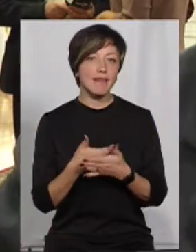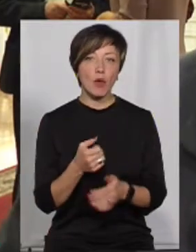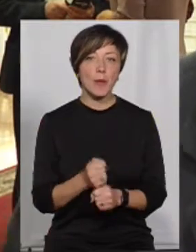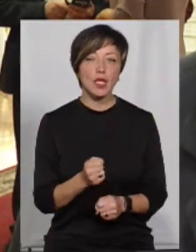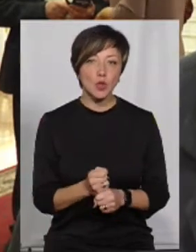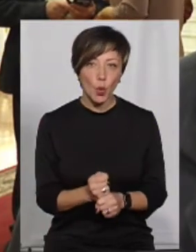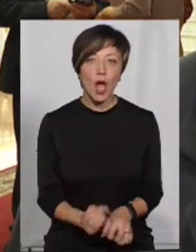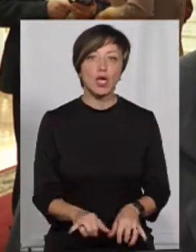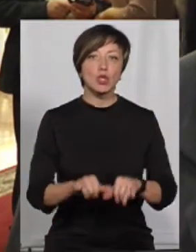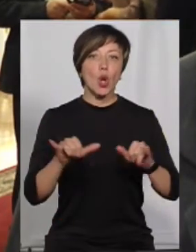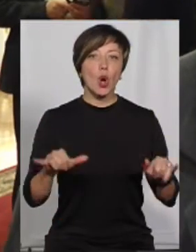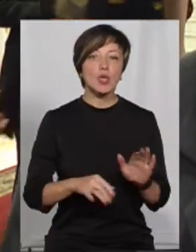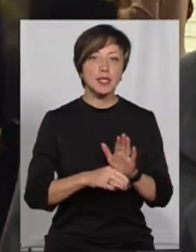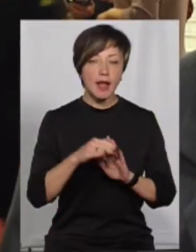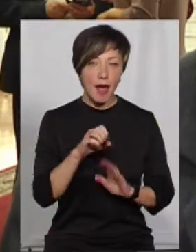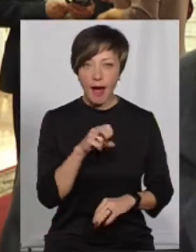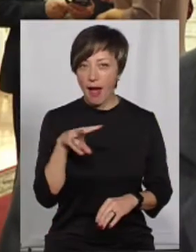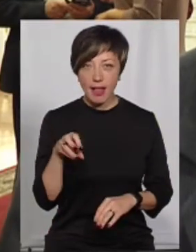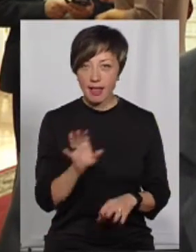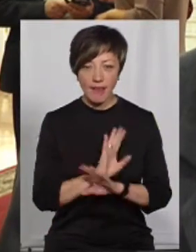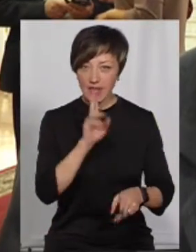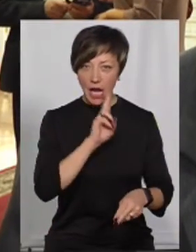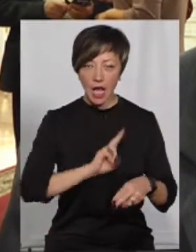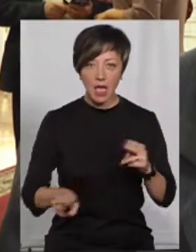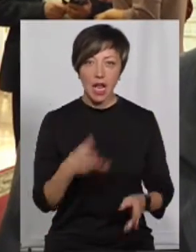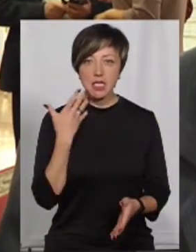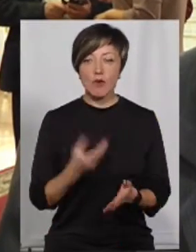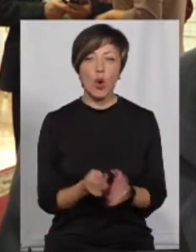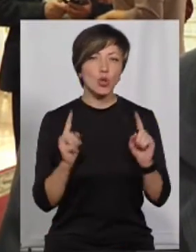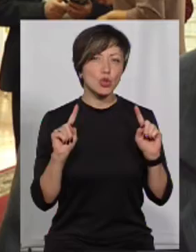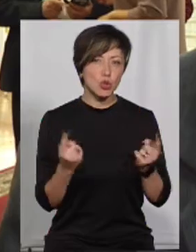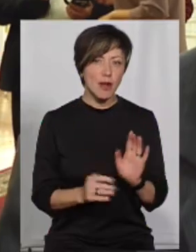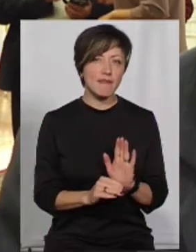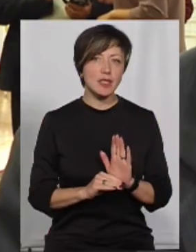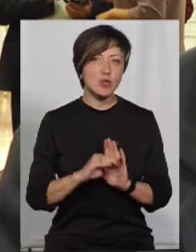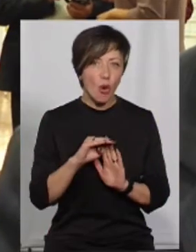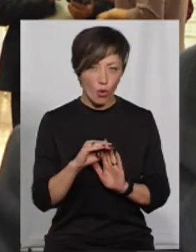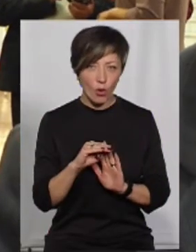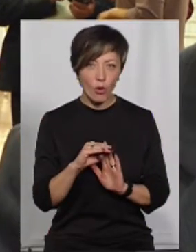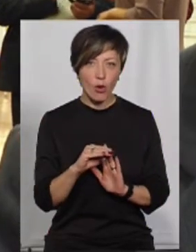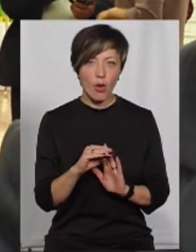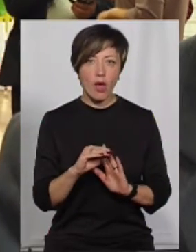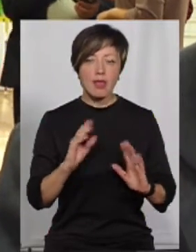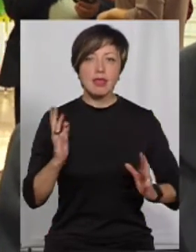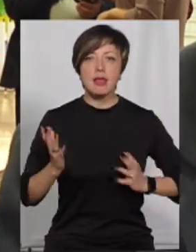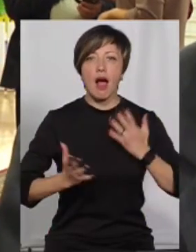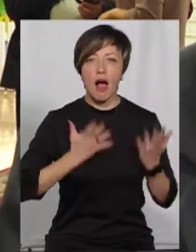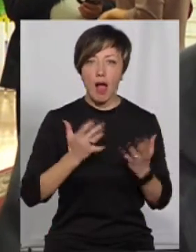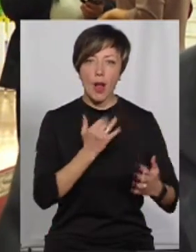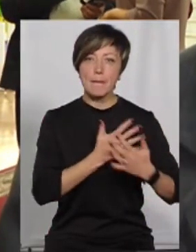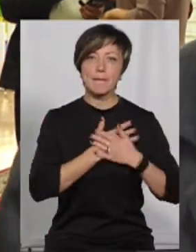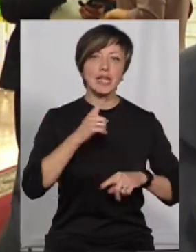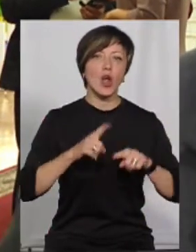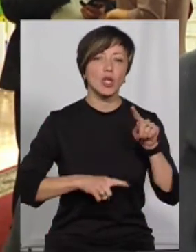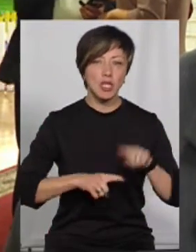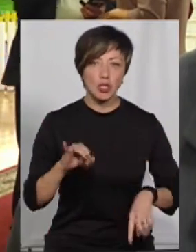працює, зростає, але не втратила свого дуже високого накалу і